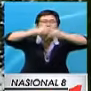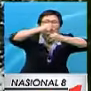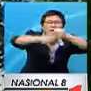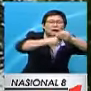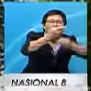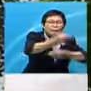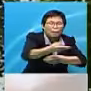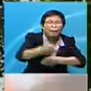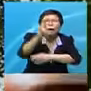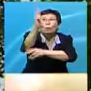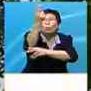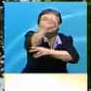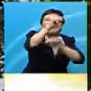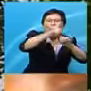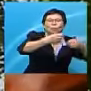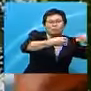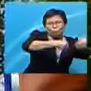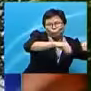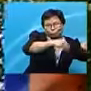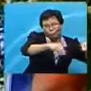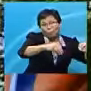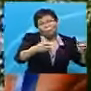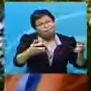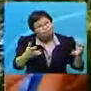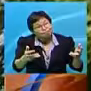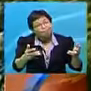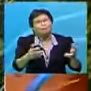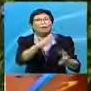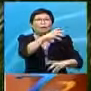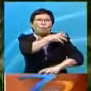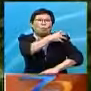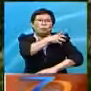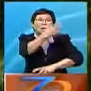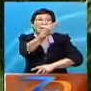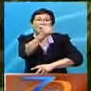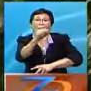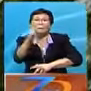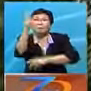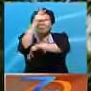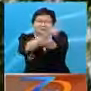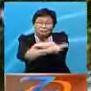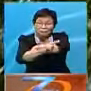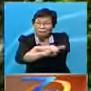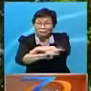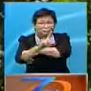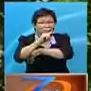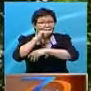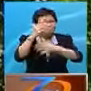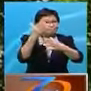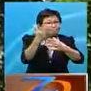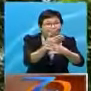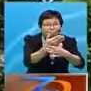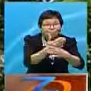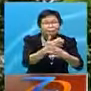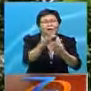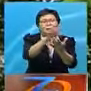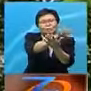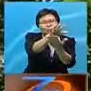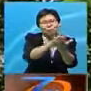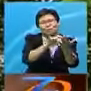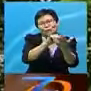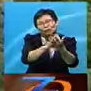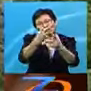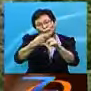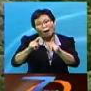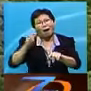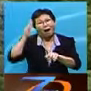hutan yang boleh dikomersialkan. Bagaimanapun, kuasa serta hak kerajaan negeri tidak akan terjejas dengan penggubalannya,